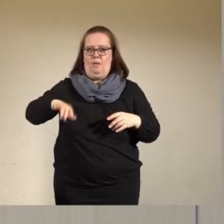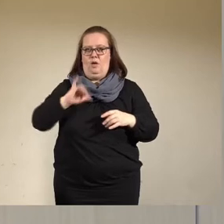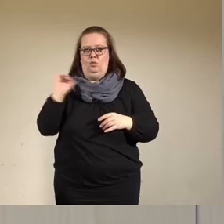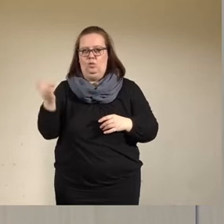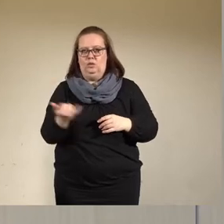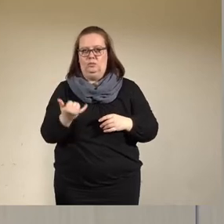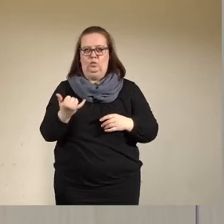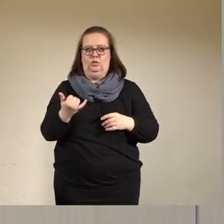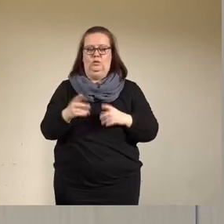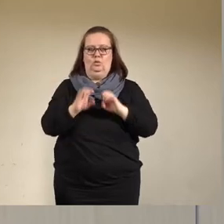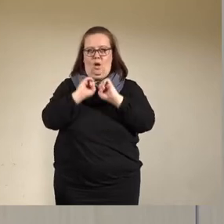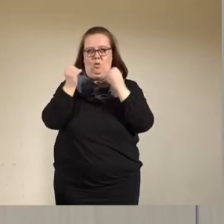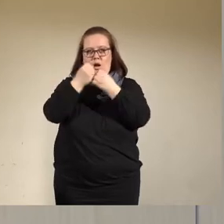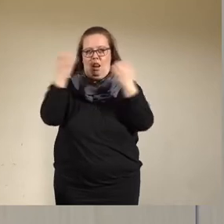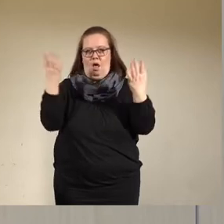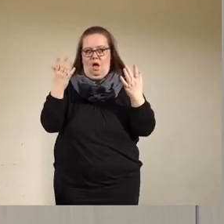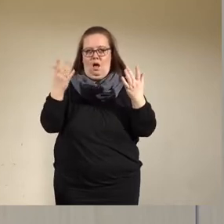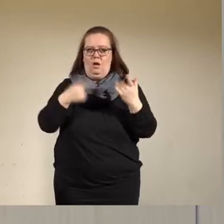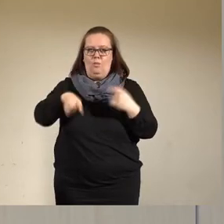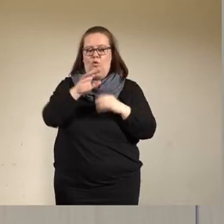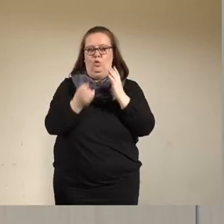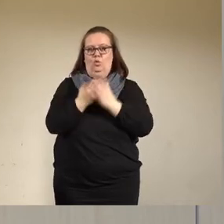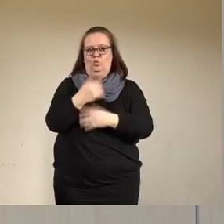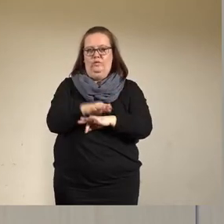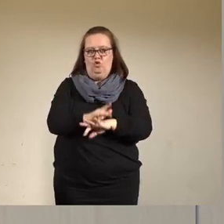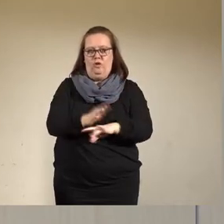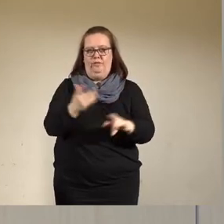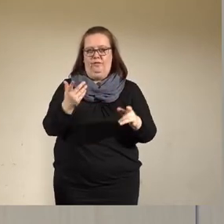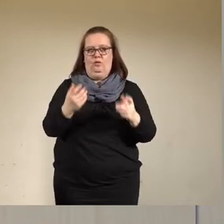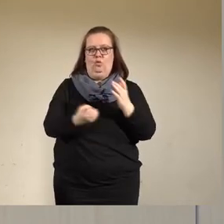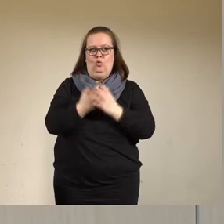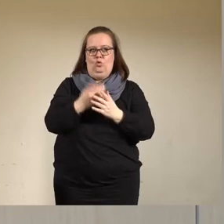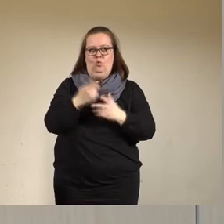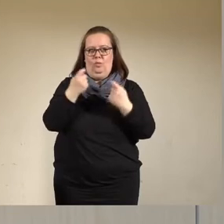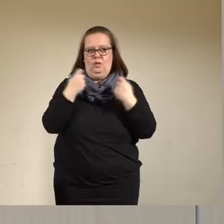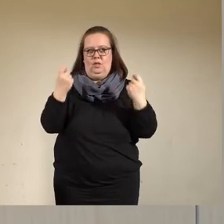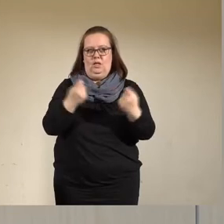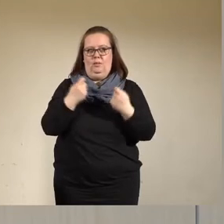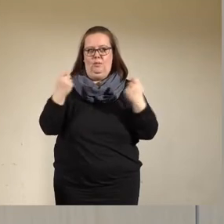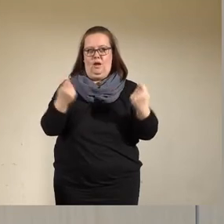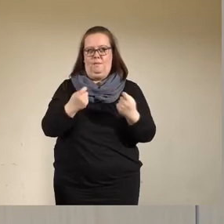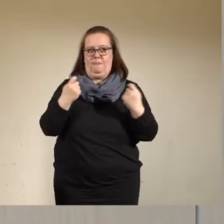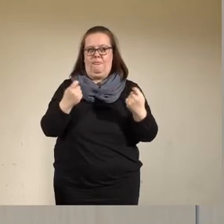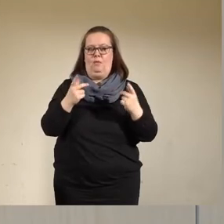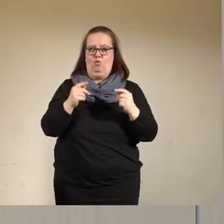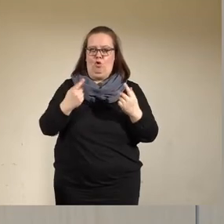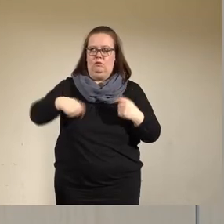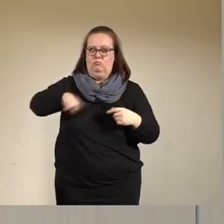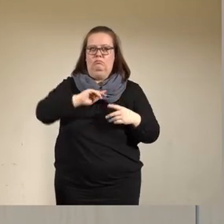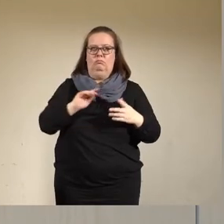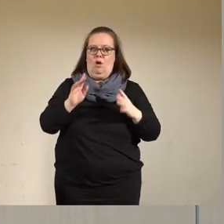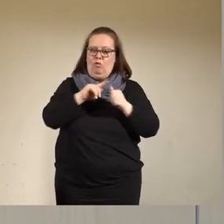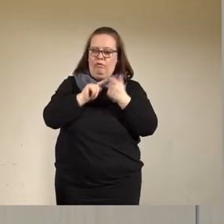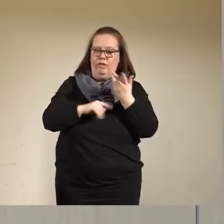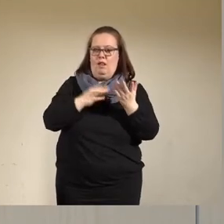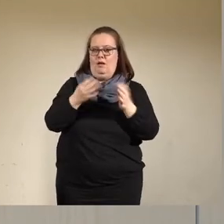Tourismus und das ist natürlich unsere Kulturwirtschaft, unsere Kulturbetriebe. Wir haben dazu ganz